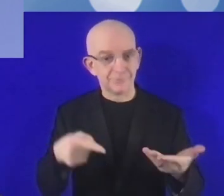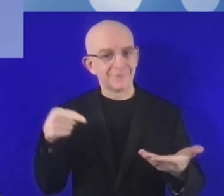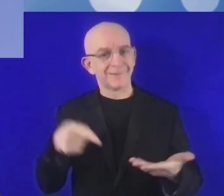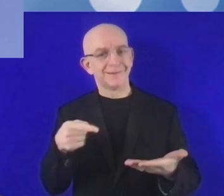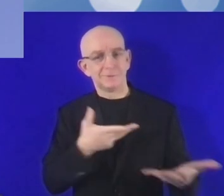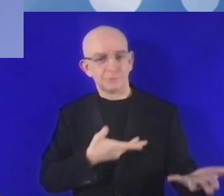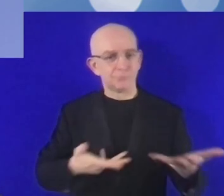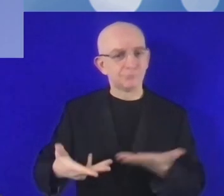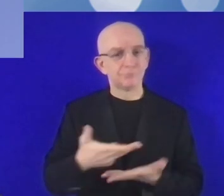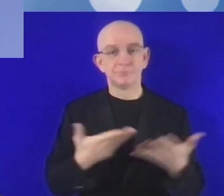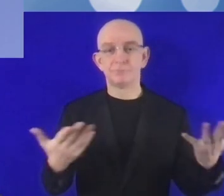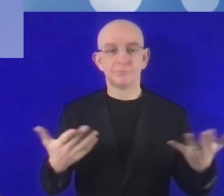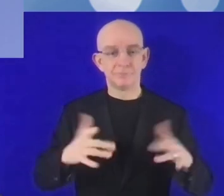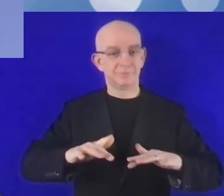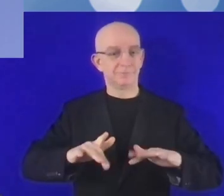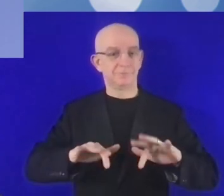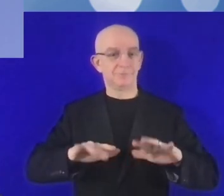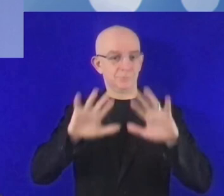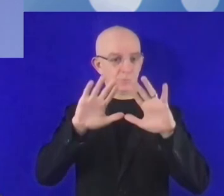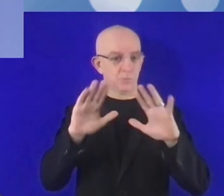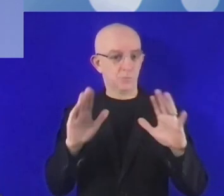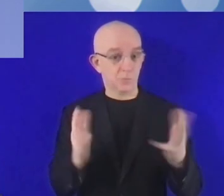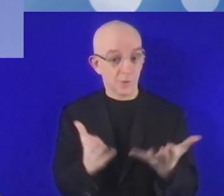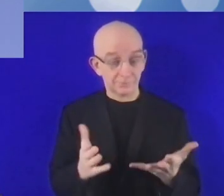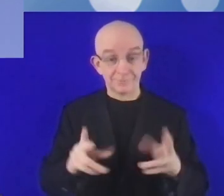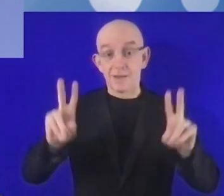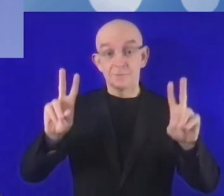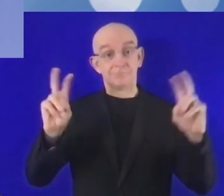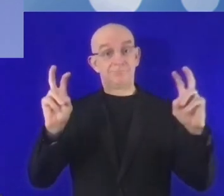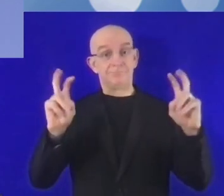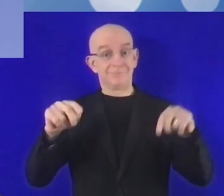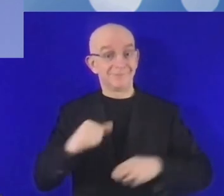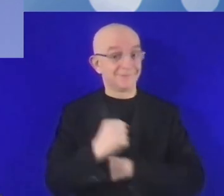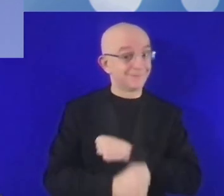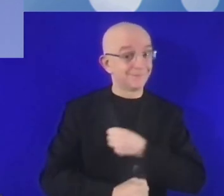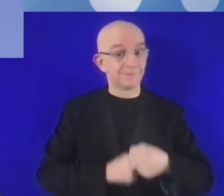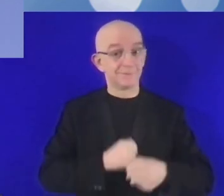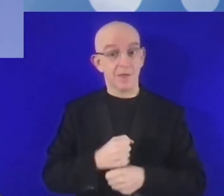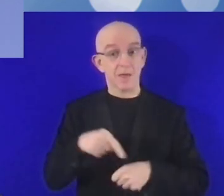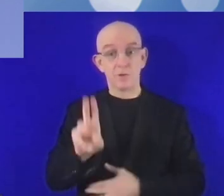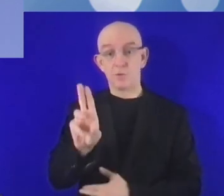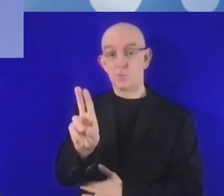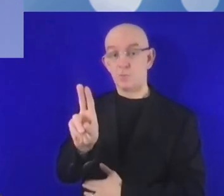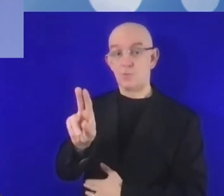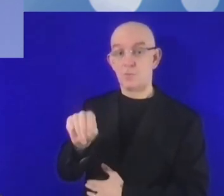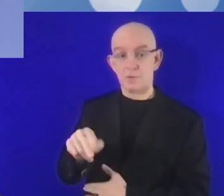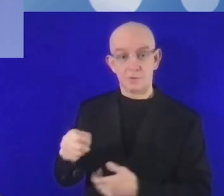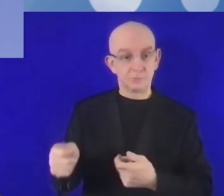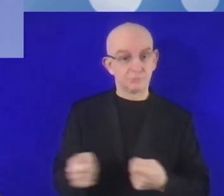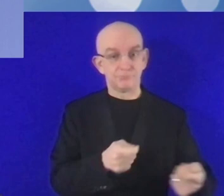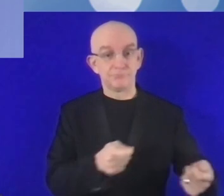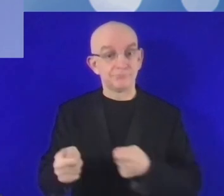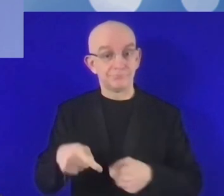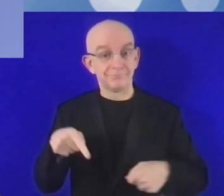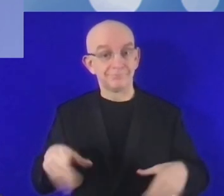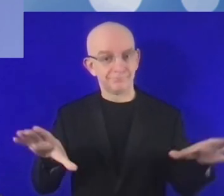此也欢迎所有在线参加我们今天会议的来宾。我们今天